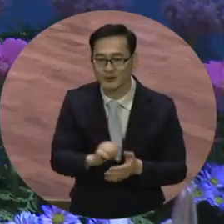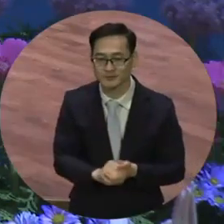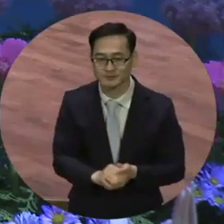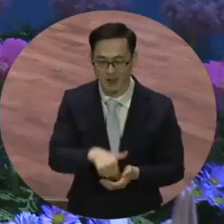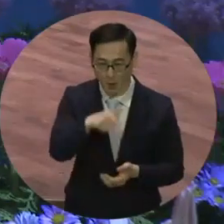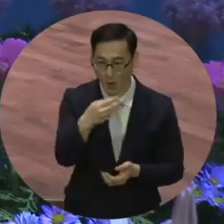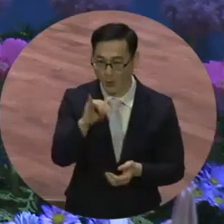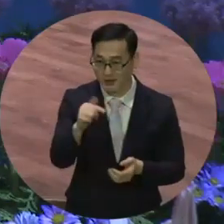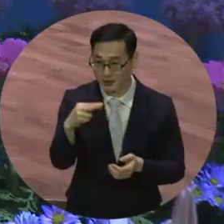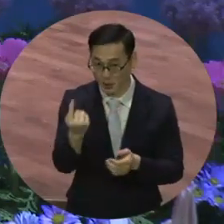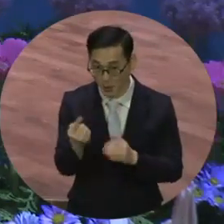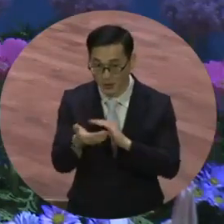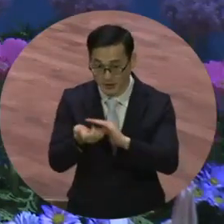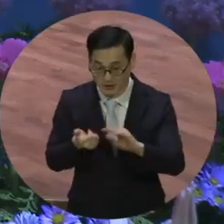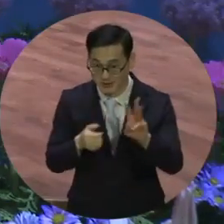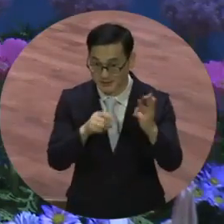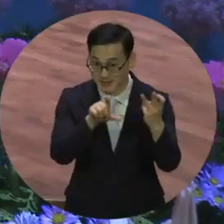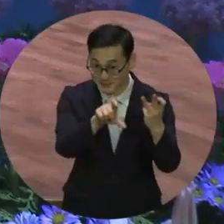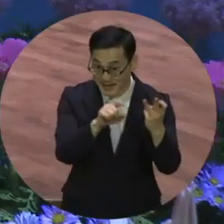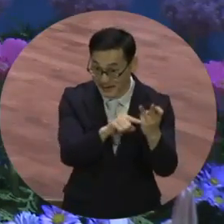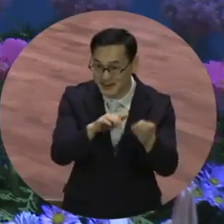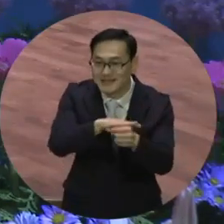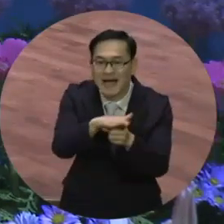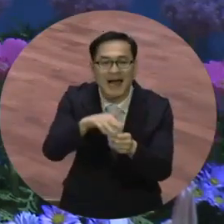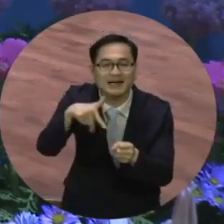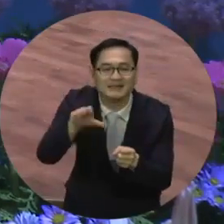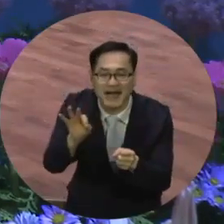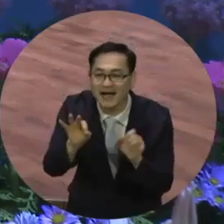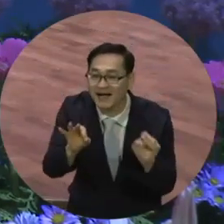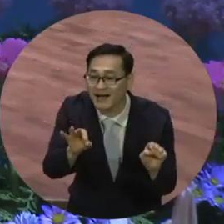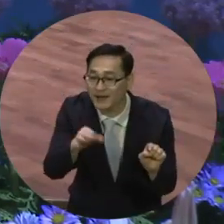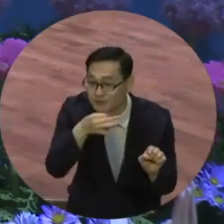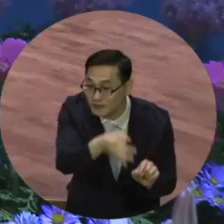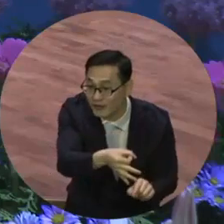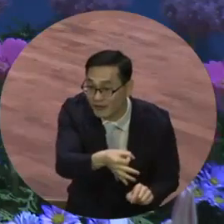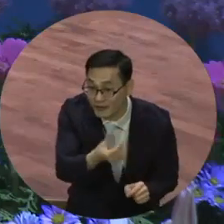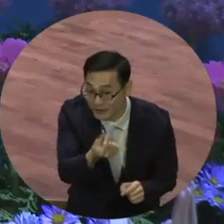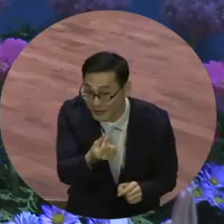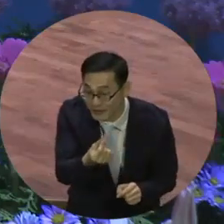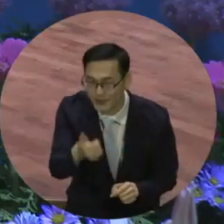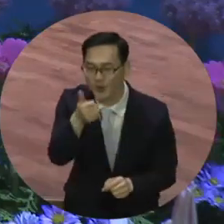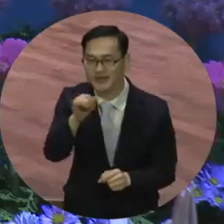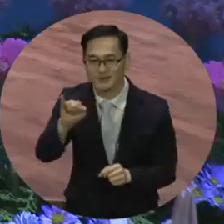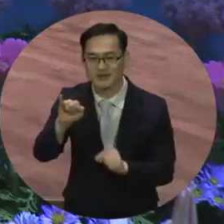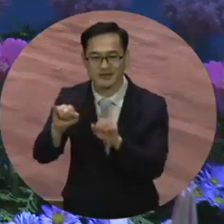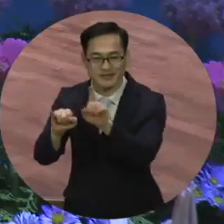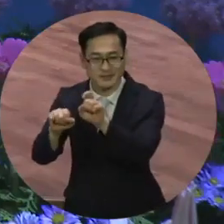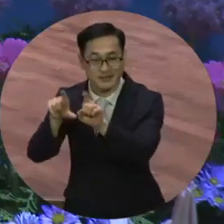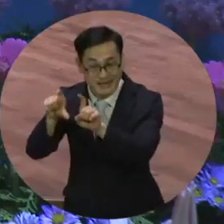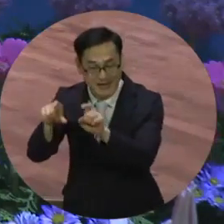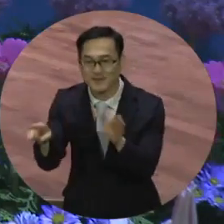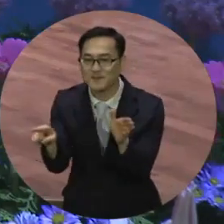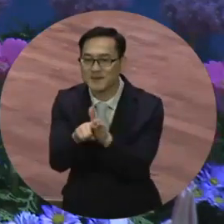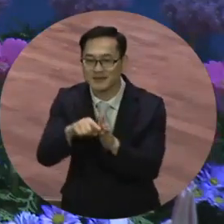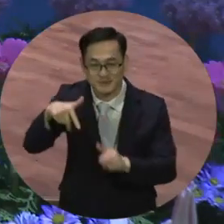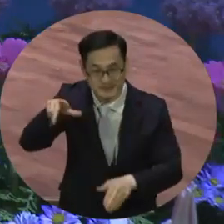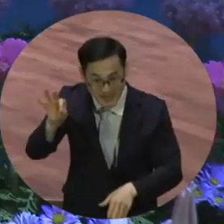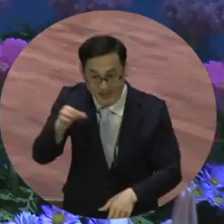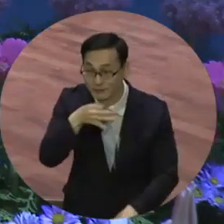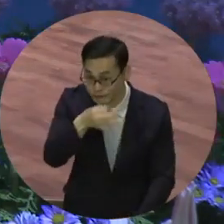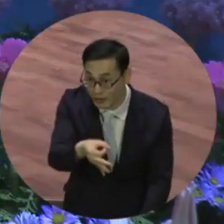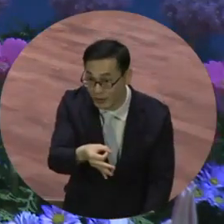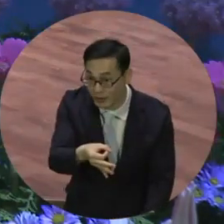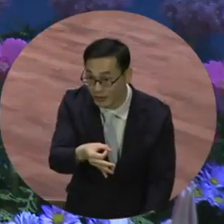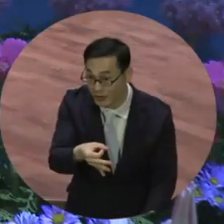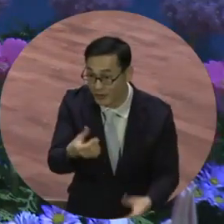골전서 13장을 사랑장이라 그렇게 말합니다. 그리고 히브리 11장을 믿음의 장이라,